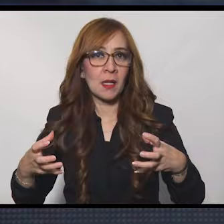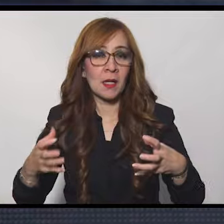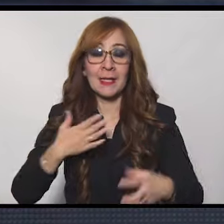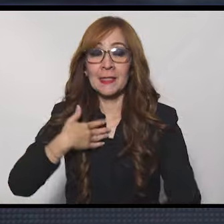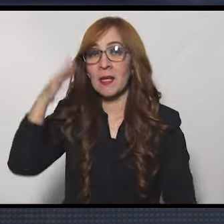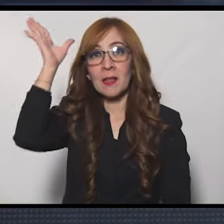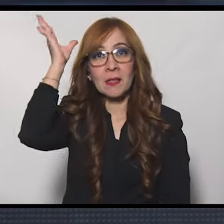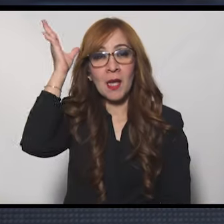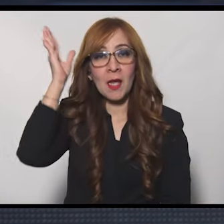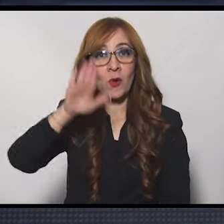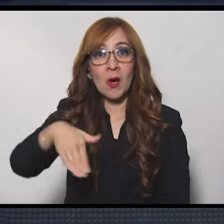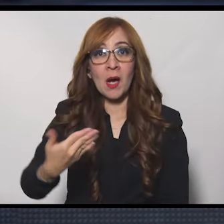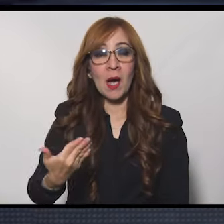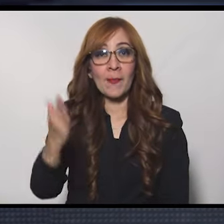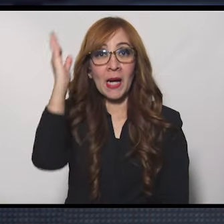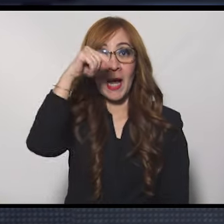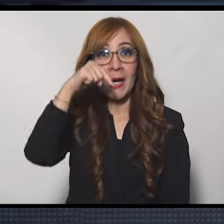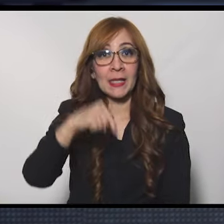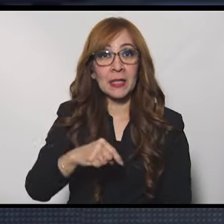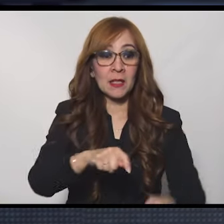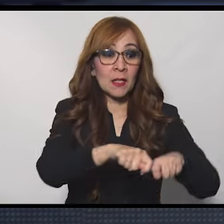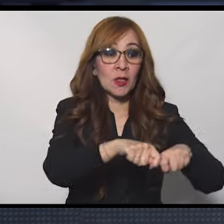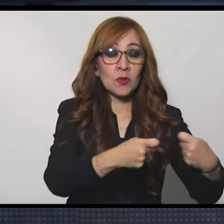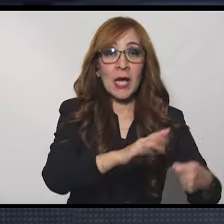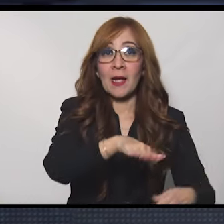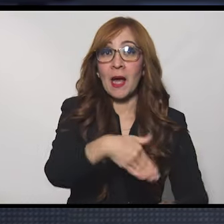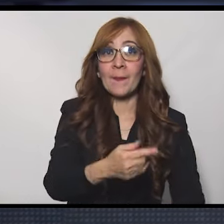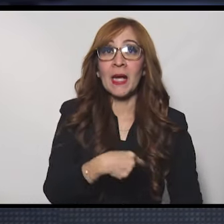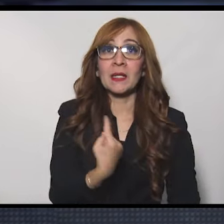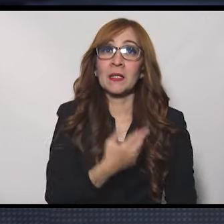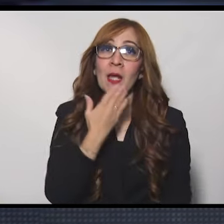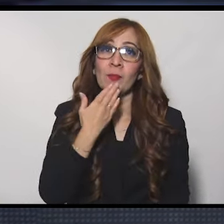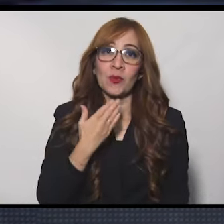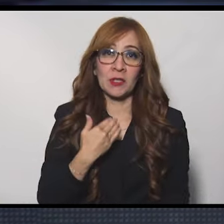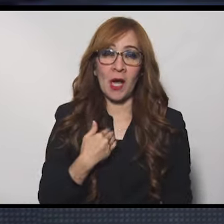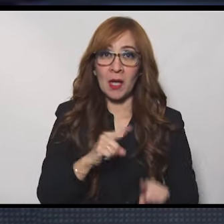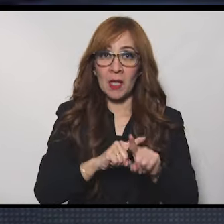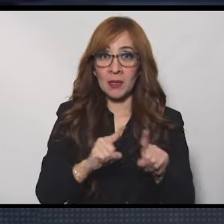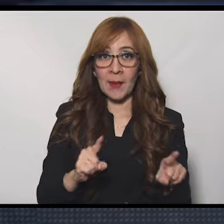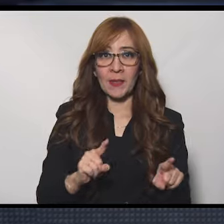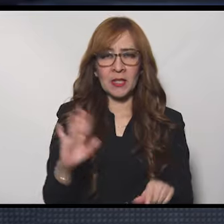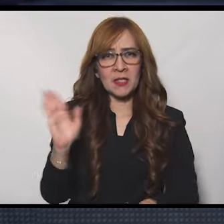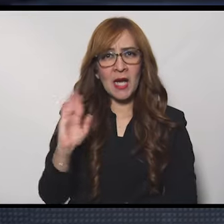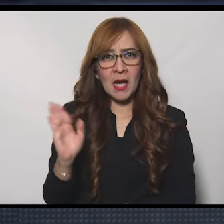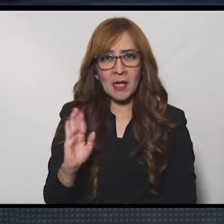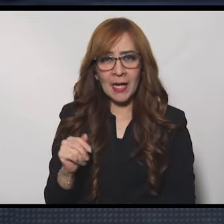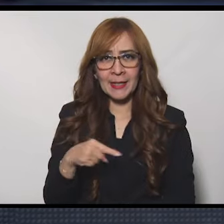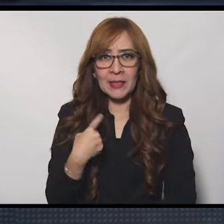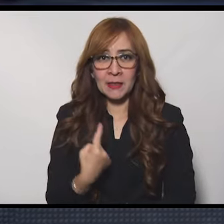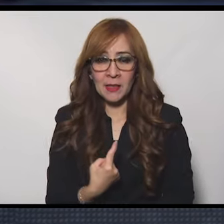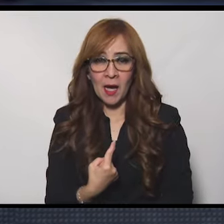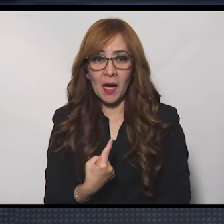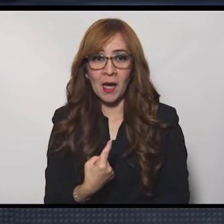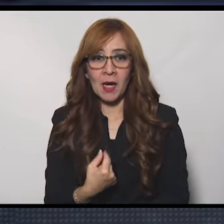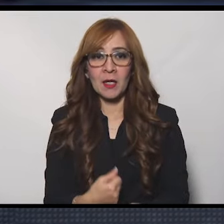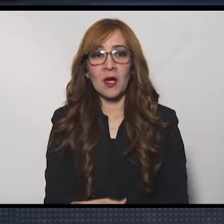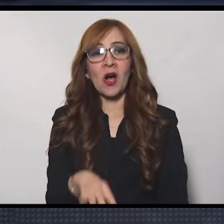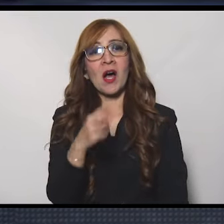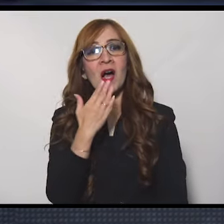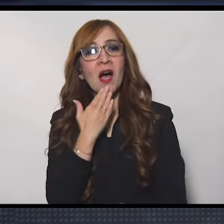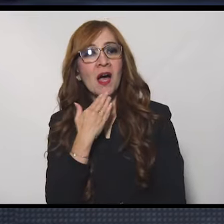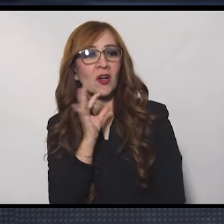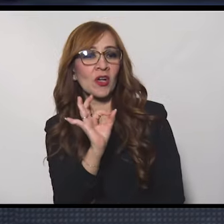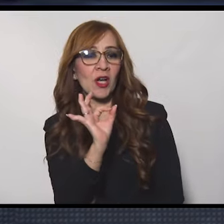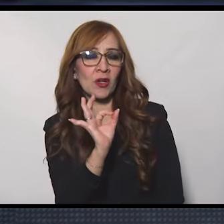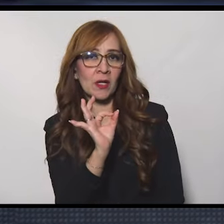Saya tidak tahu apa hari ini what kind of cracks do we have. Gitu ya. Tapi jangan dikompromi. We need to bring